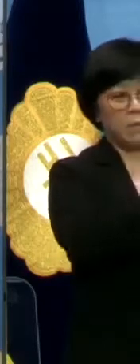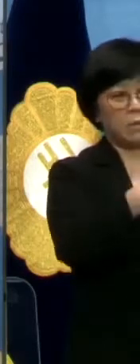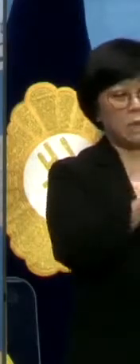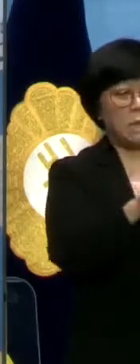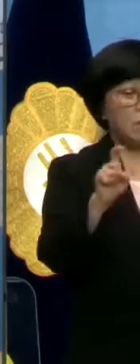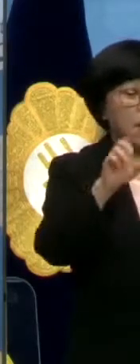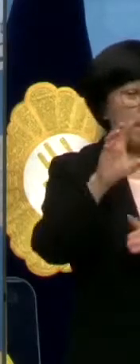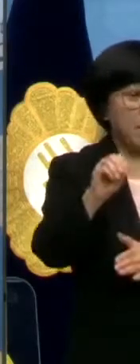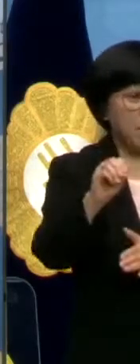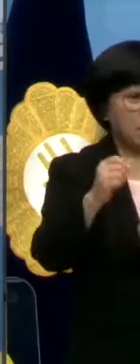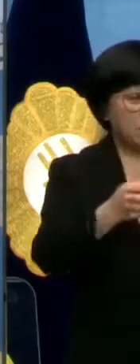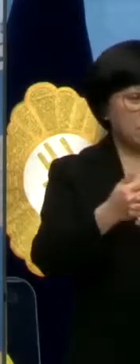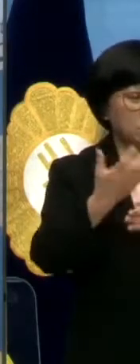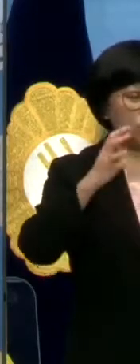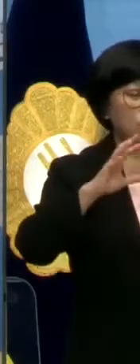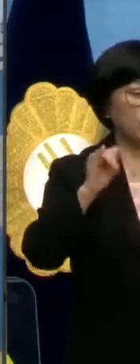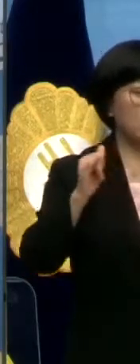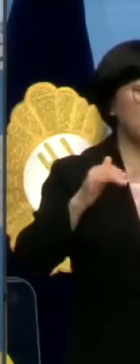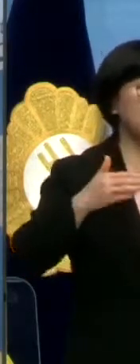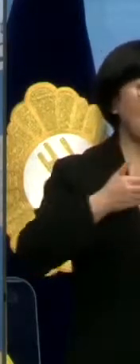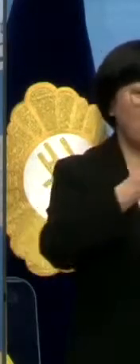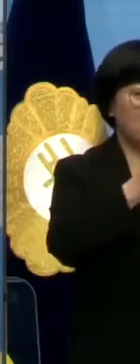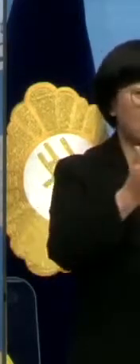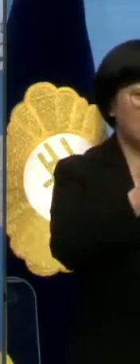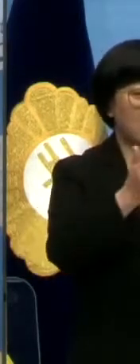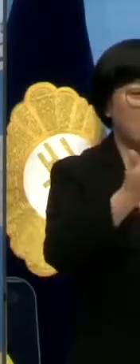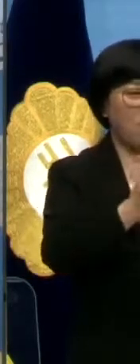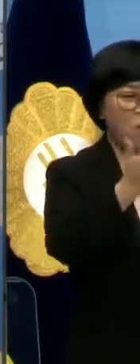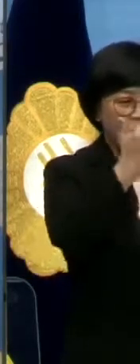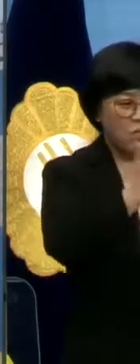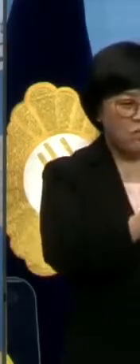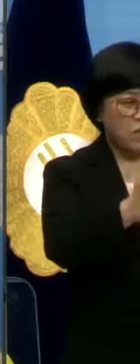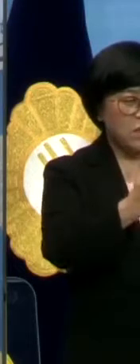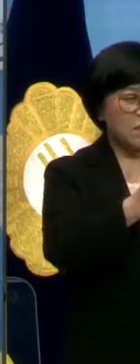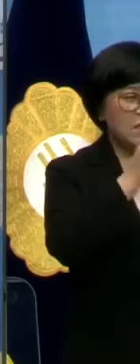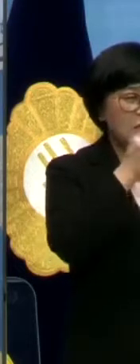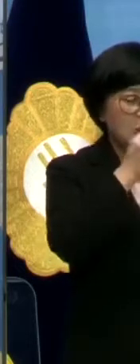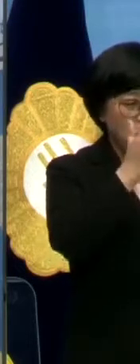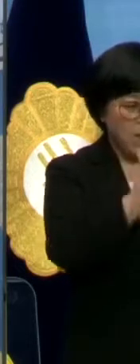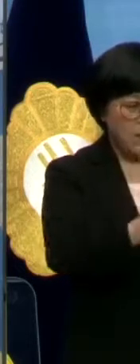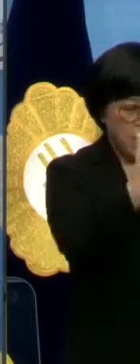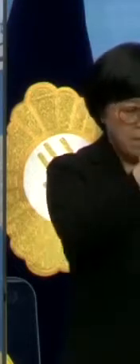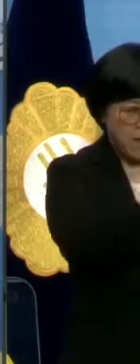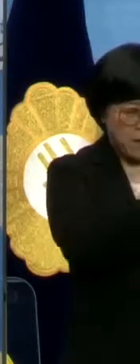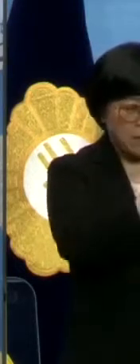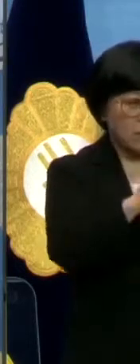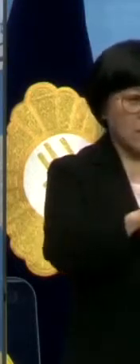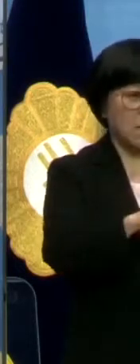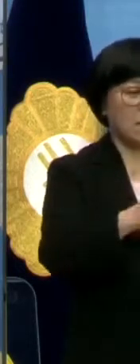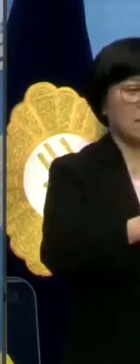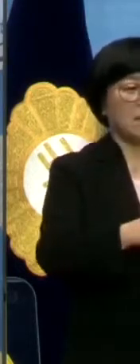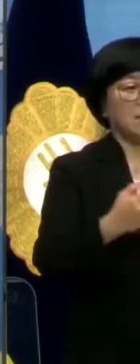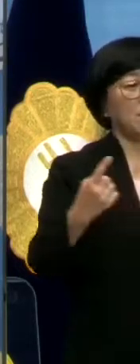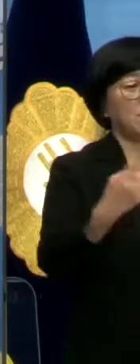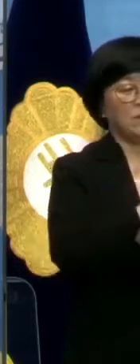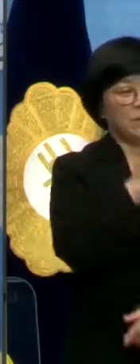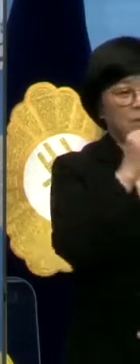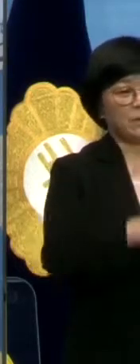명의 청원이 있었고 용광로에 녹아버린 청년을 생각하는 그 샘물 쓰지 마라 챌린지도